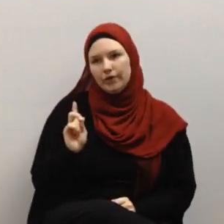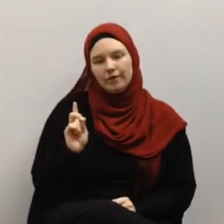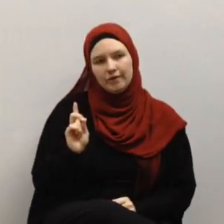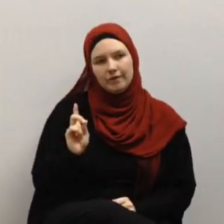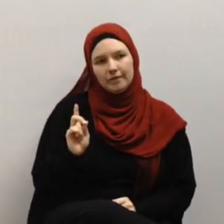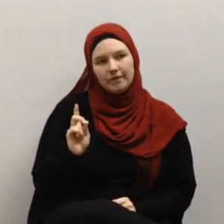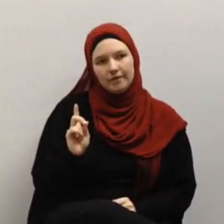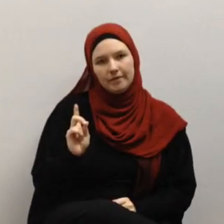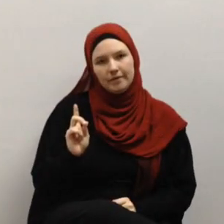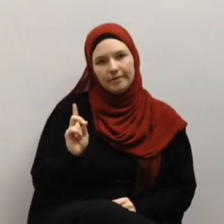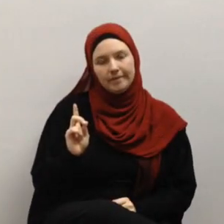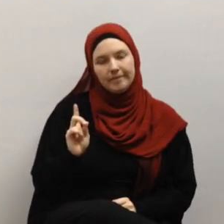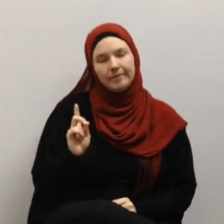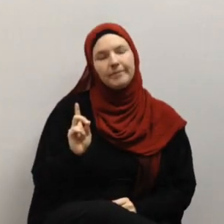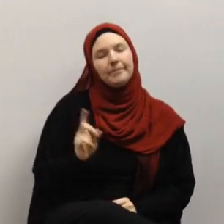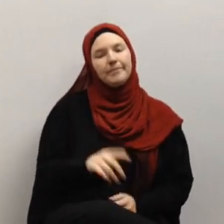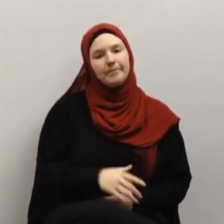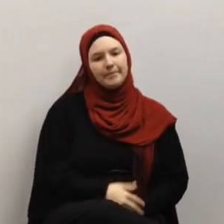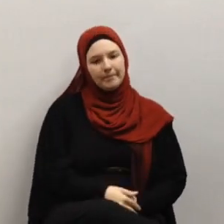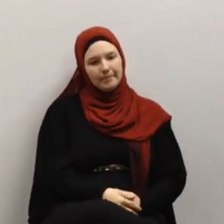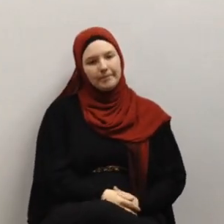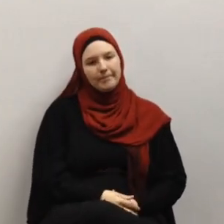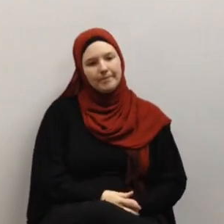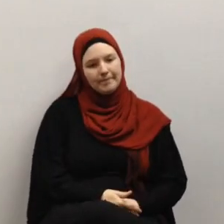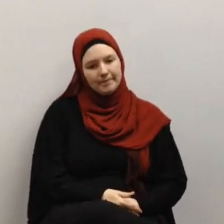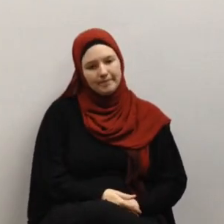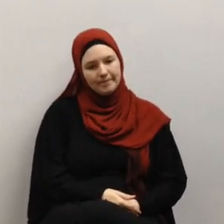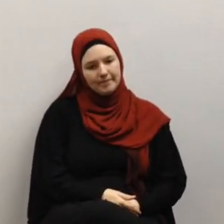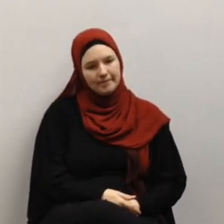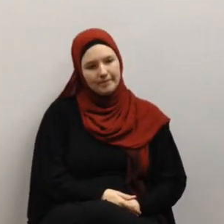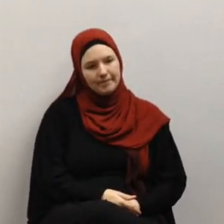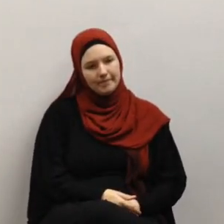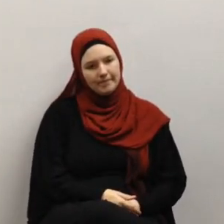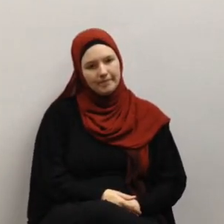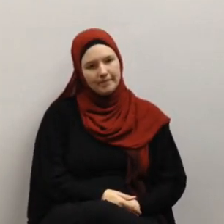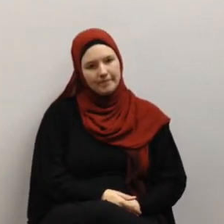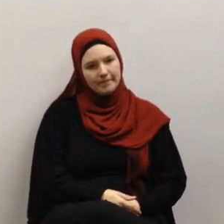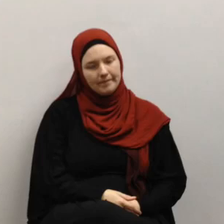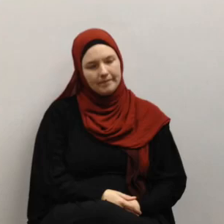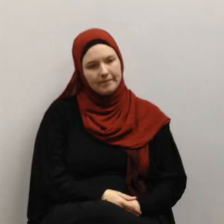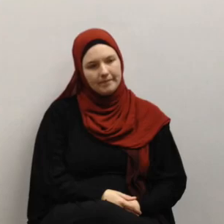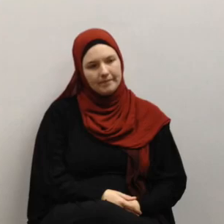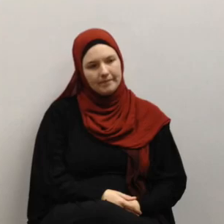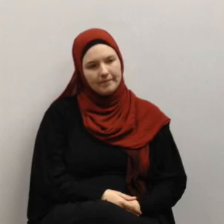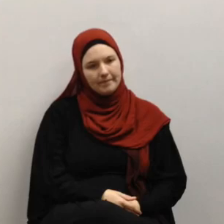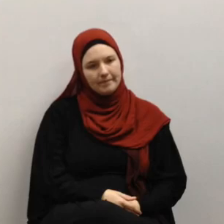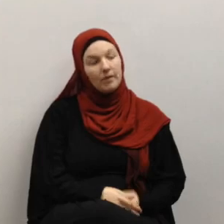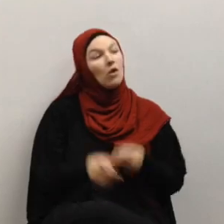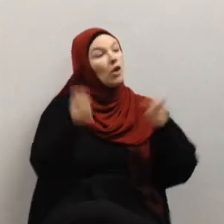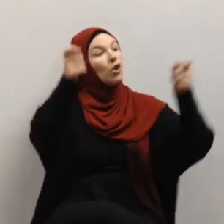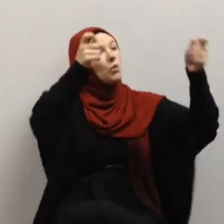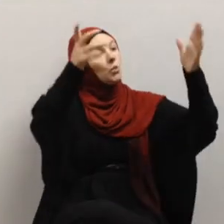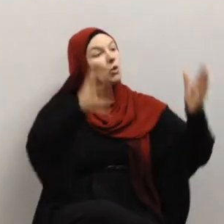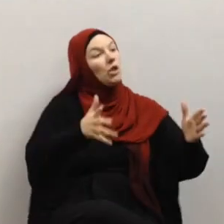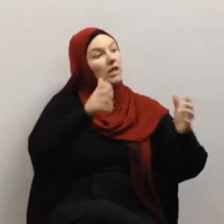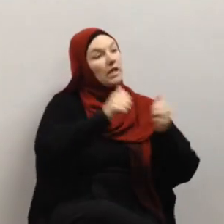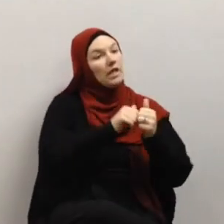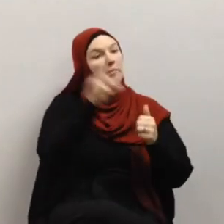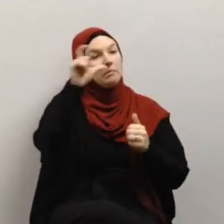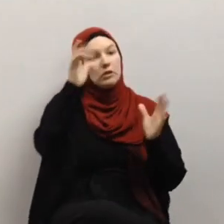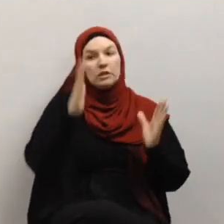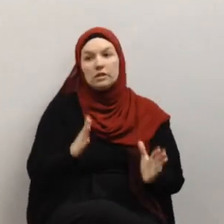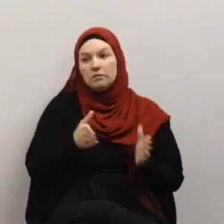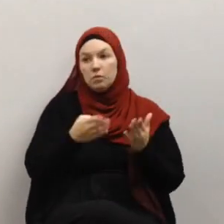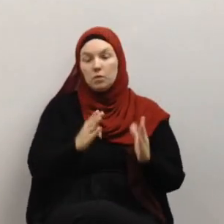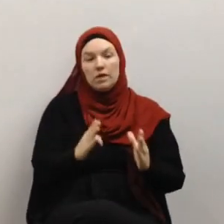In الْحُكْمُ إِلَّا لِلَّهِ. The ruler in the Muslim context is ruling on